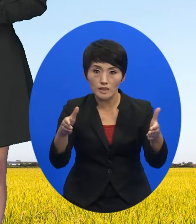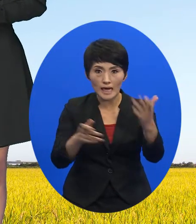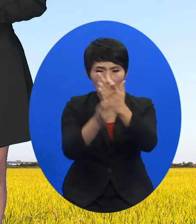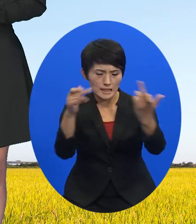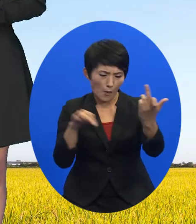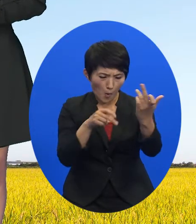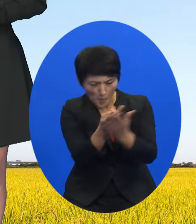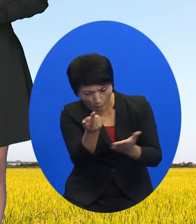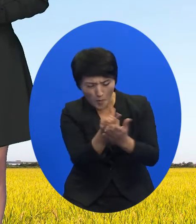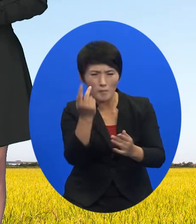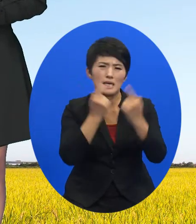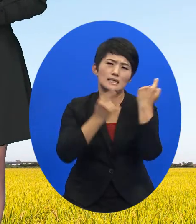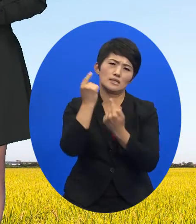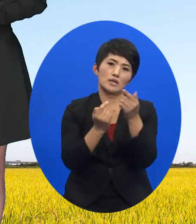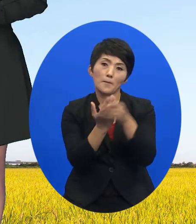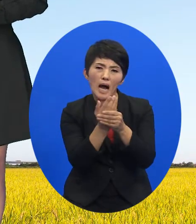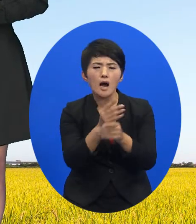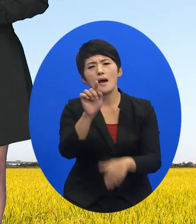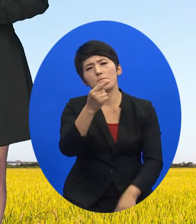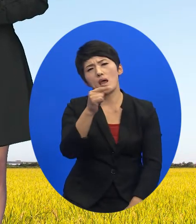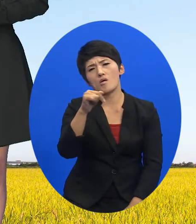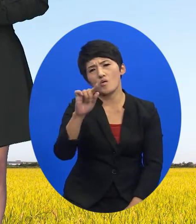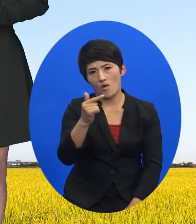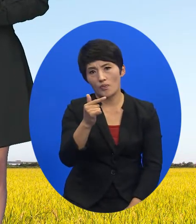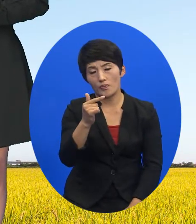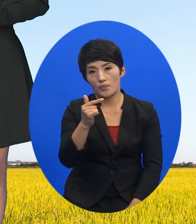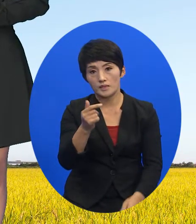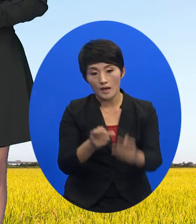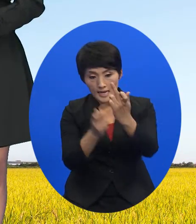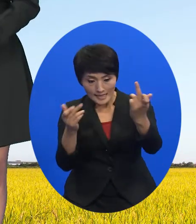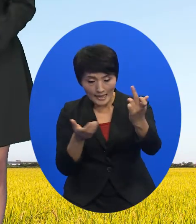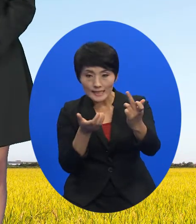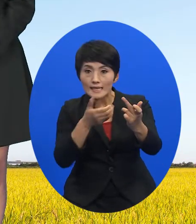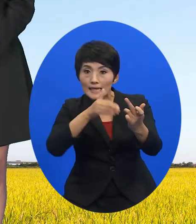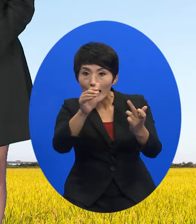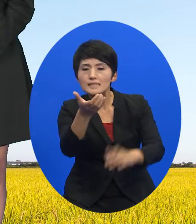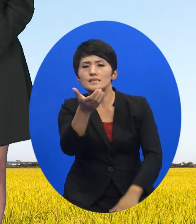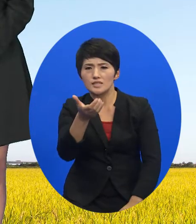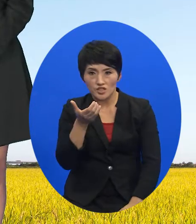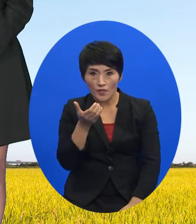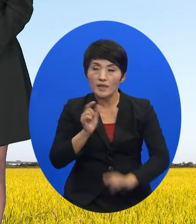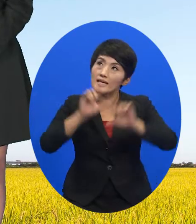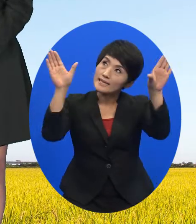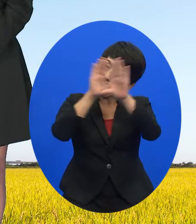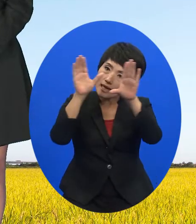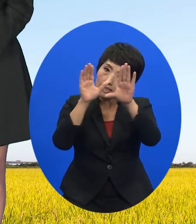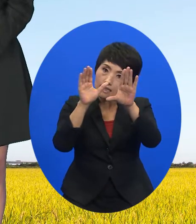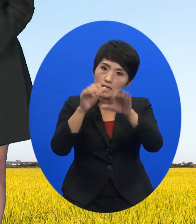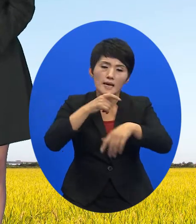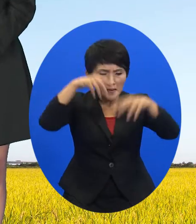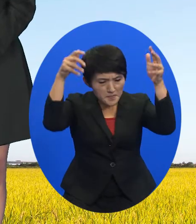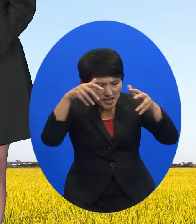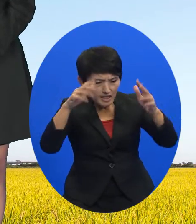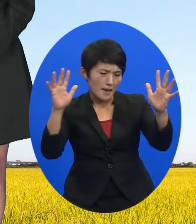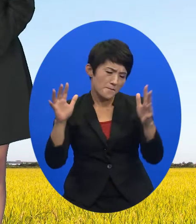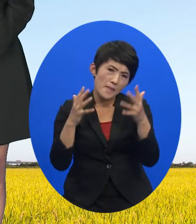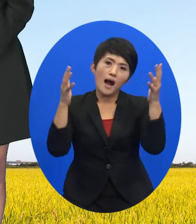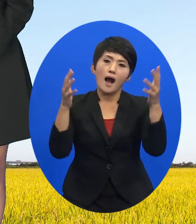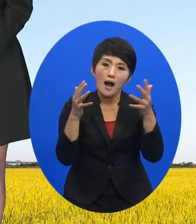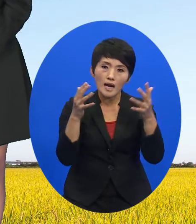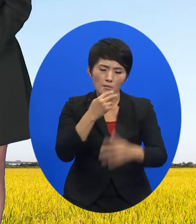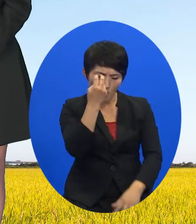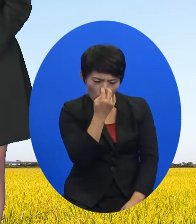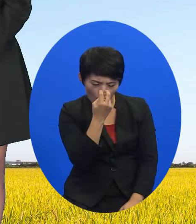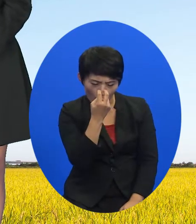일어난다고 합니다 산을 찾을 땐 미리 날씨 확인 하시고 출발 전에 비가 오거나 강풍이 부는 지 확인해 날씨에 맞는